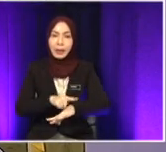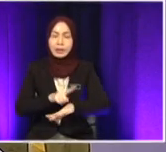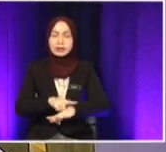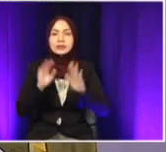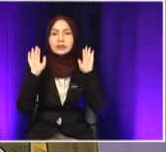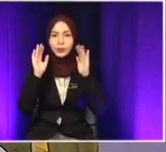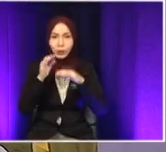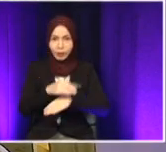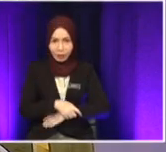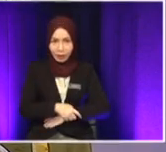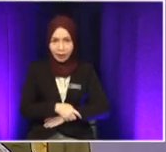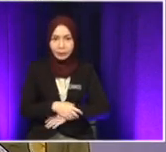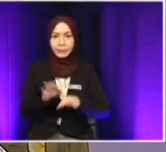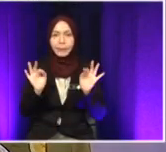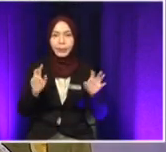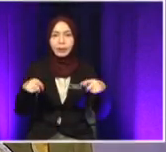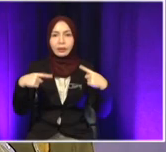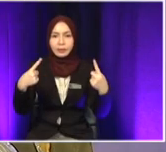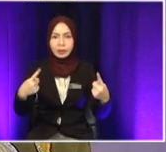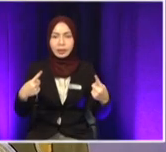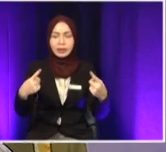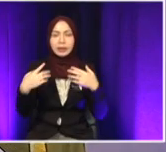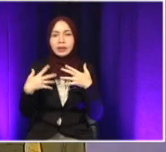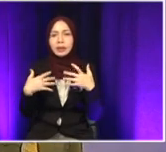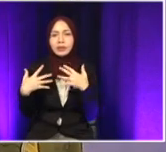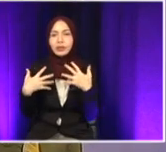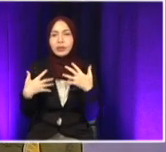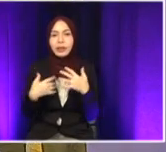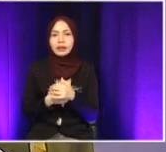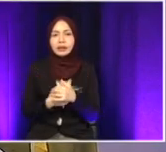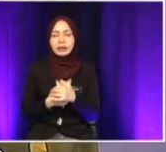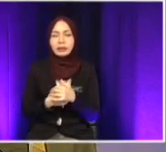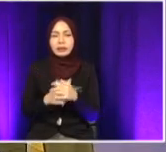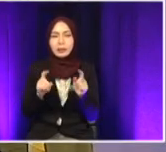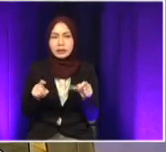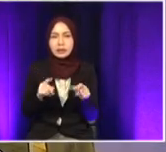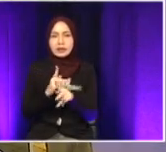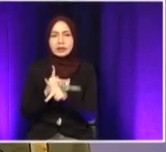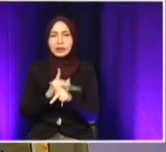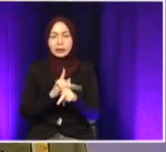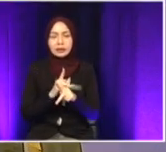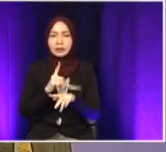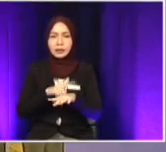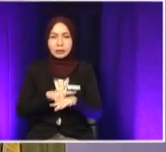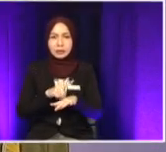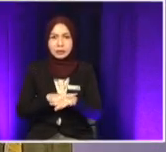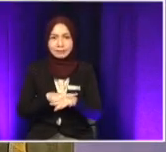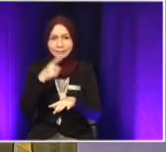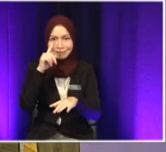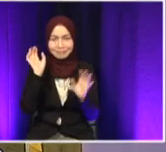bilang begitu hilang 5 waktu gitu daripada 5 jadi 3 contoh